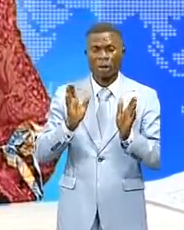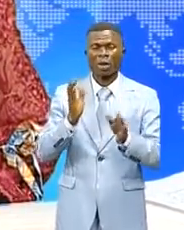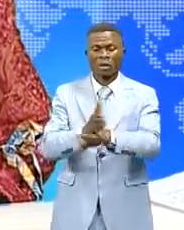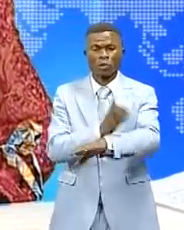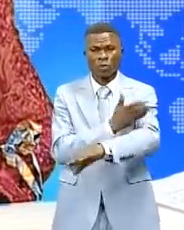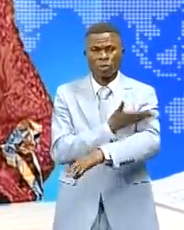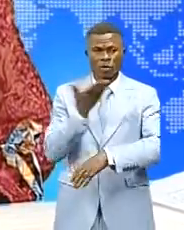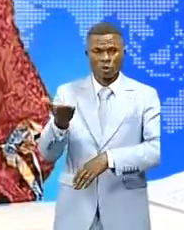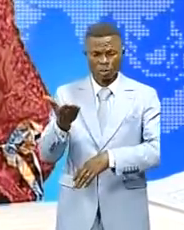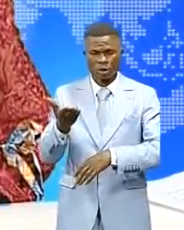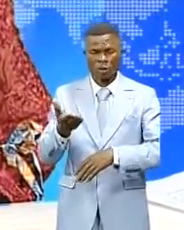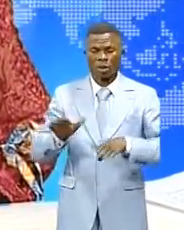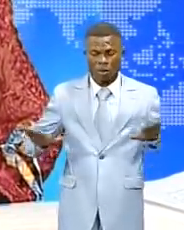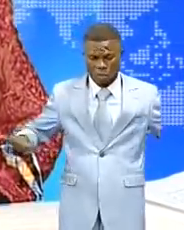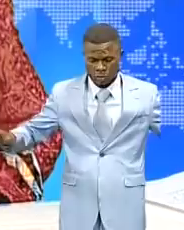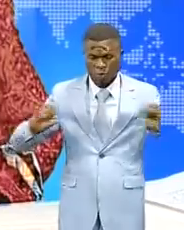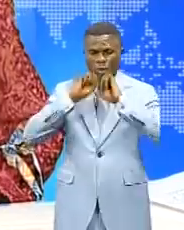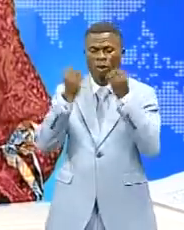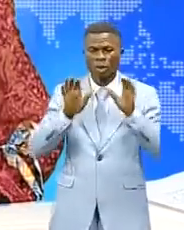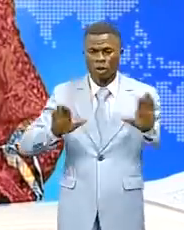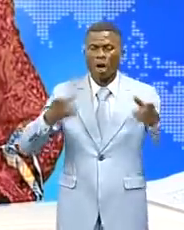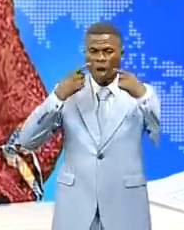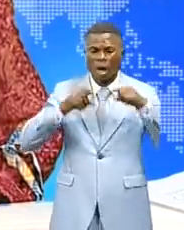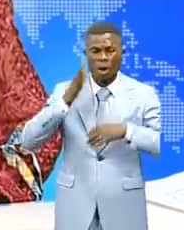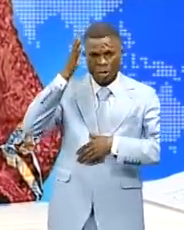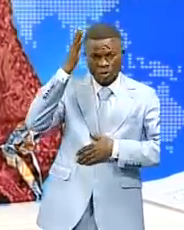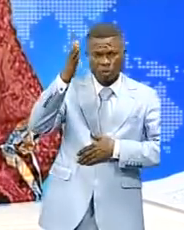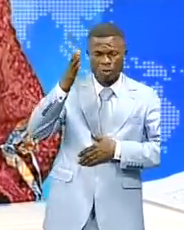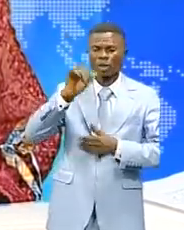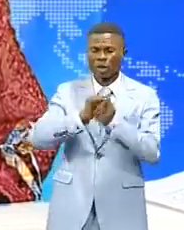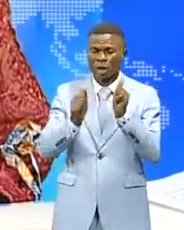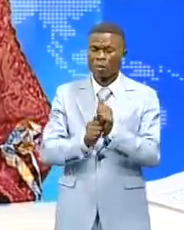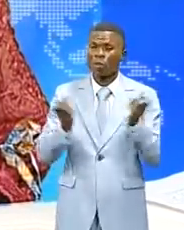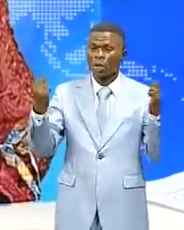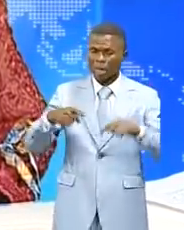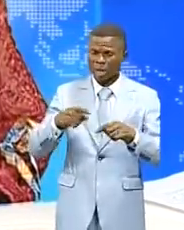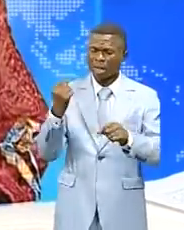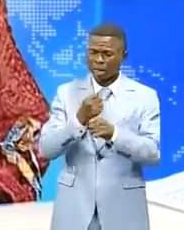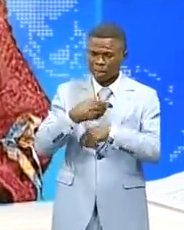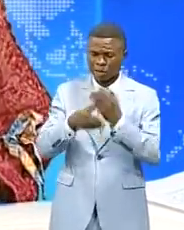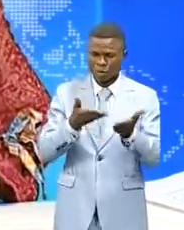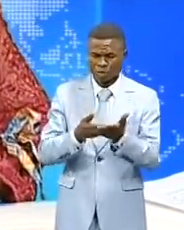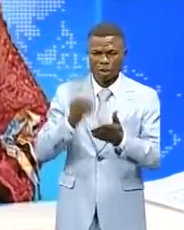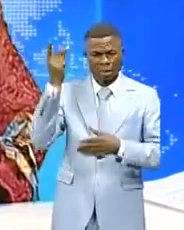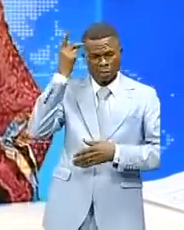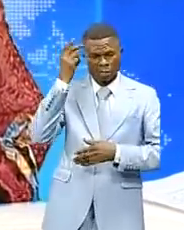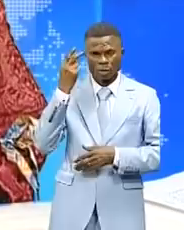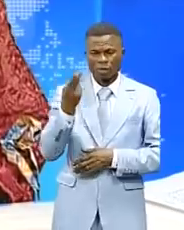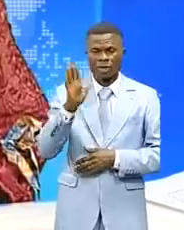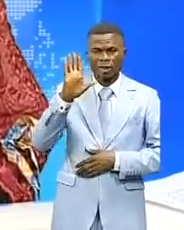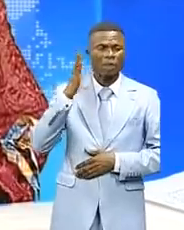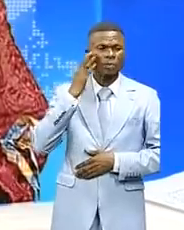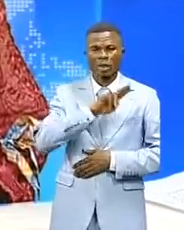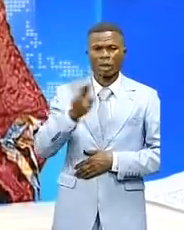situation comme airways ne manquera pas de tenir informé son aimable clientèle fait à kinshasa le 25 mai